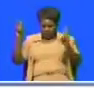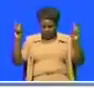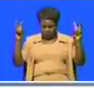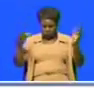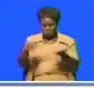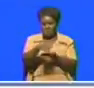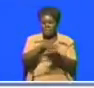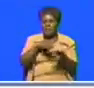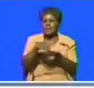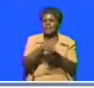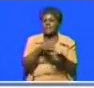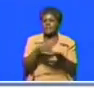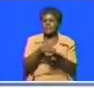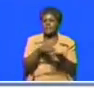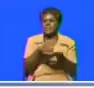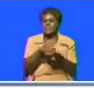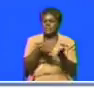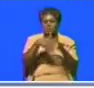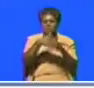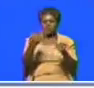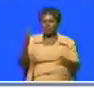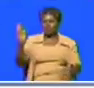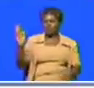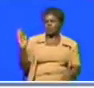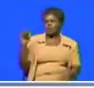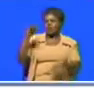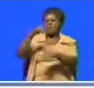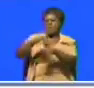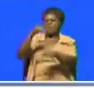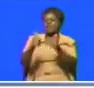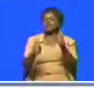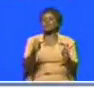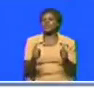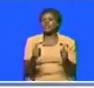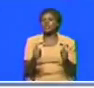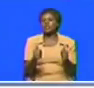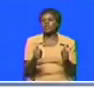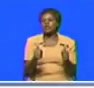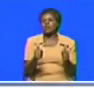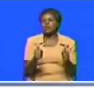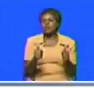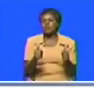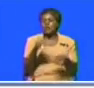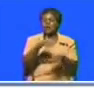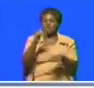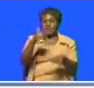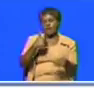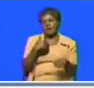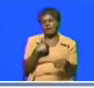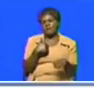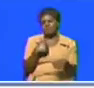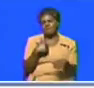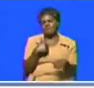msingi kuhusiana na kuondolewa kwa walinzi hao. Athari zake ni zipi labda kwa manufaa ya mtazamaji? Athari zipo,